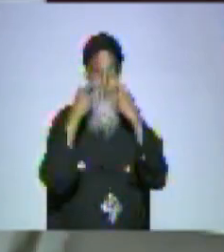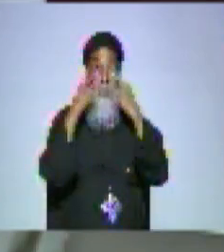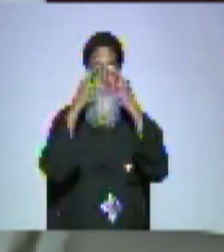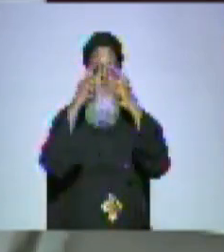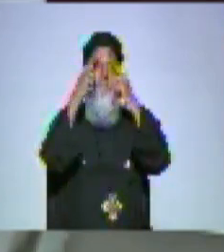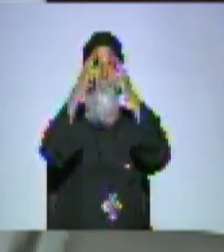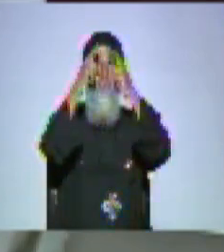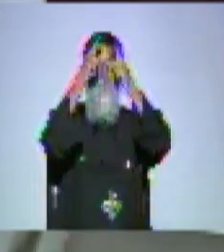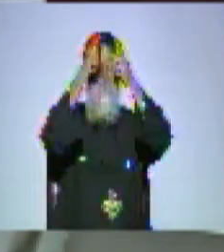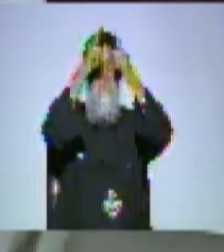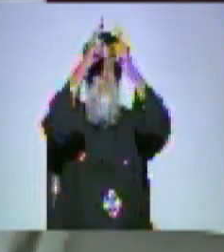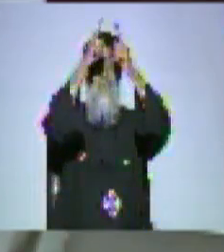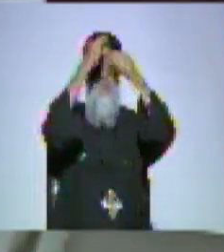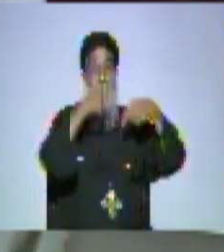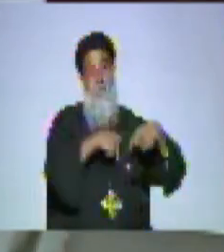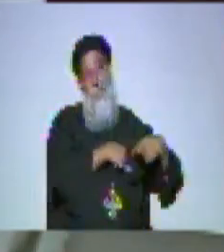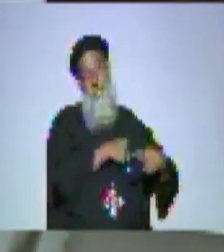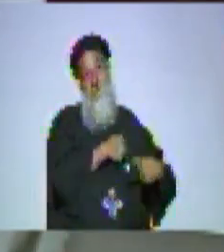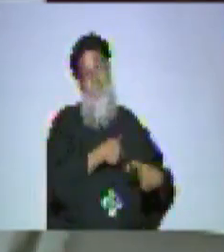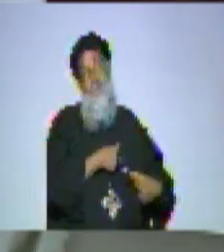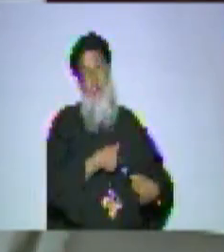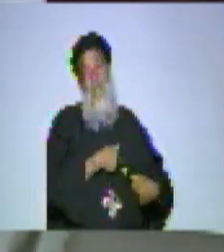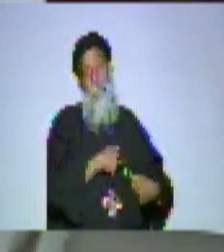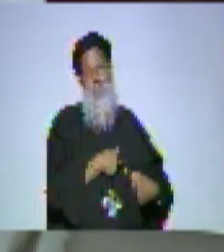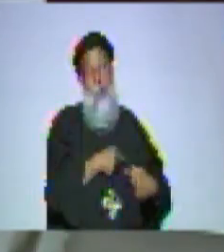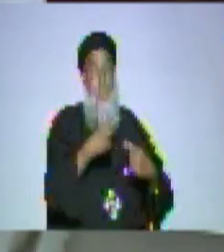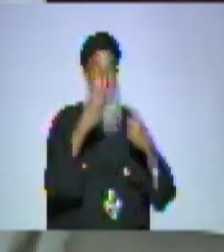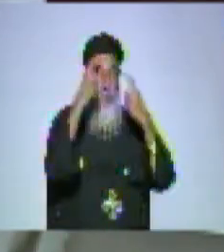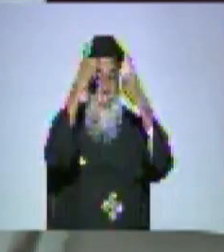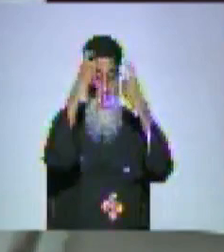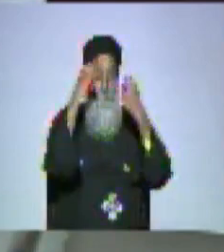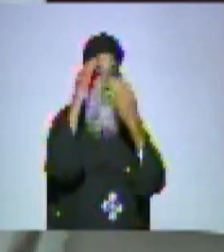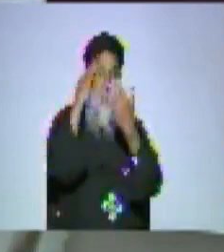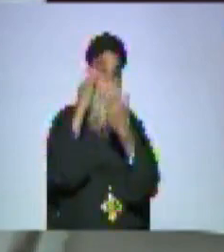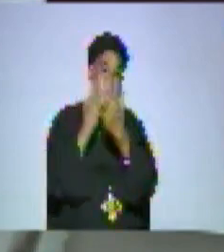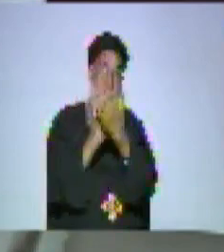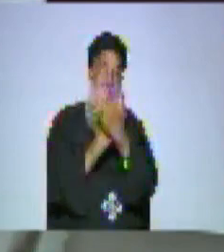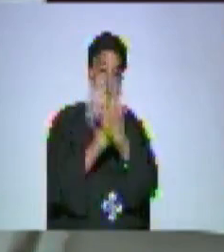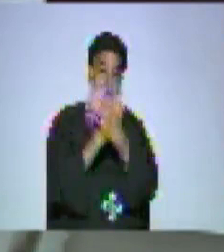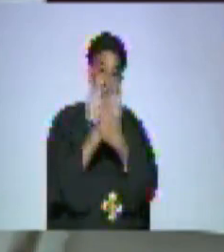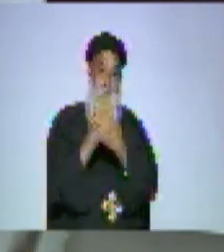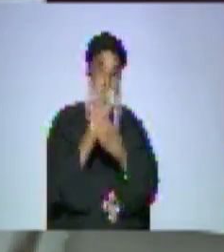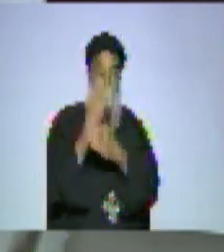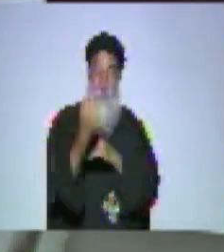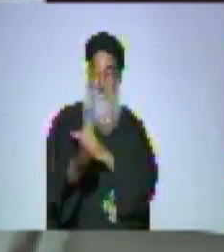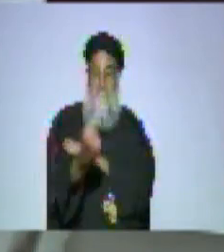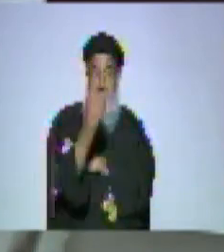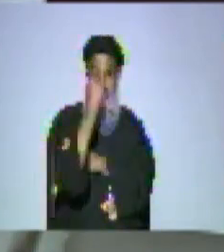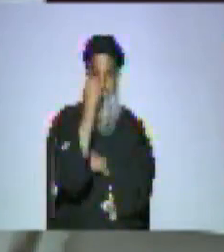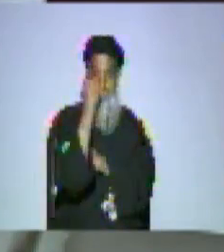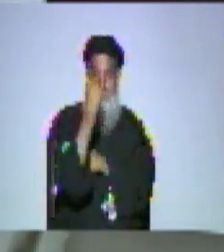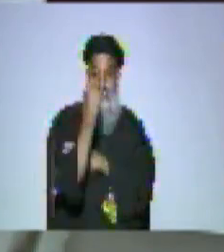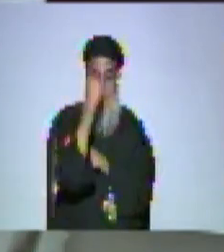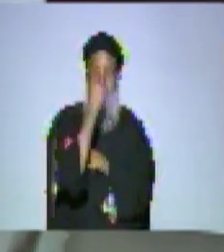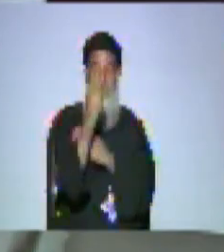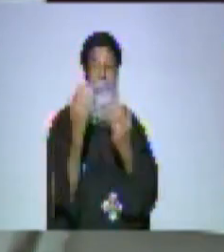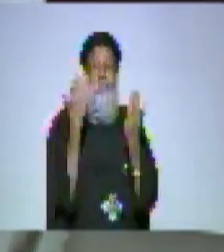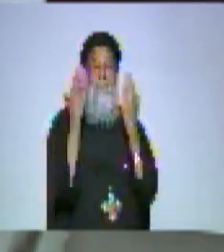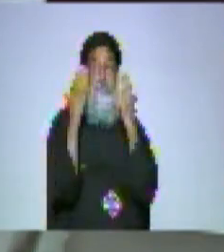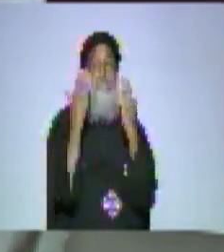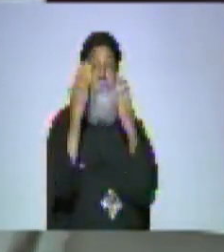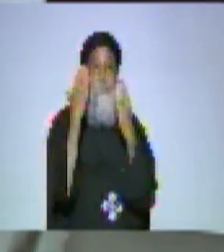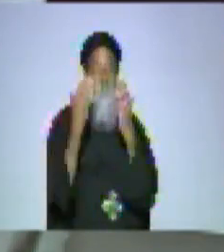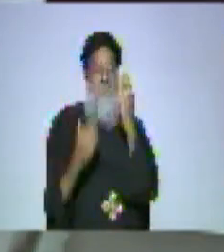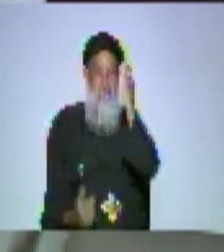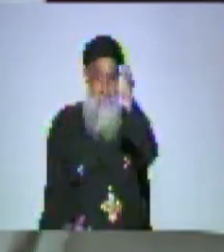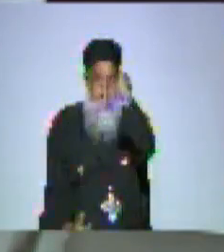للسماء وقلبه بيقول له يا رب ارحمني لصلاه قويه جدا يعني حلو ان